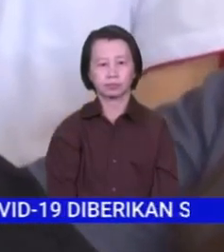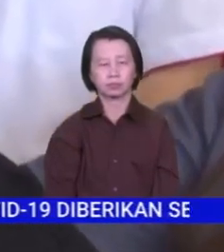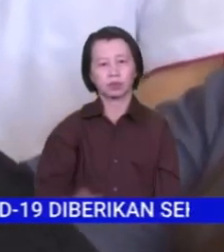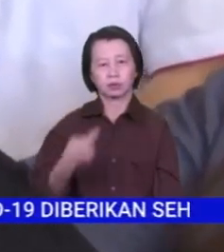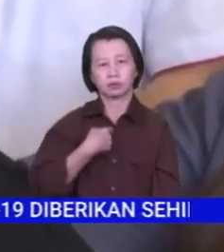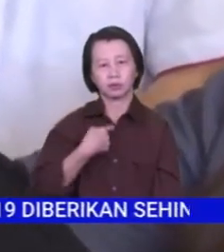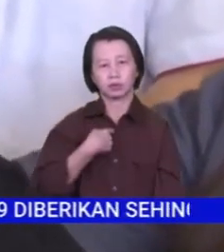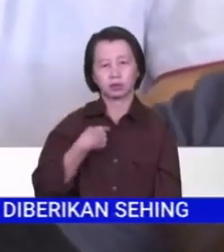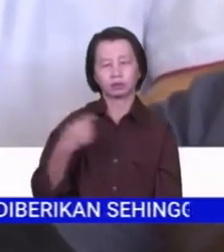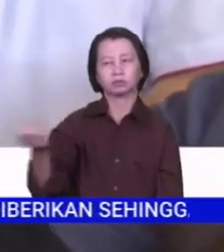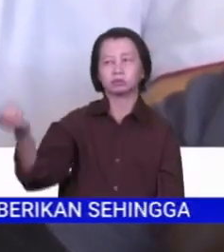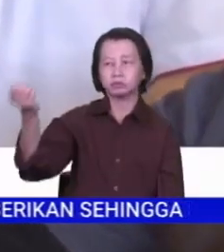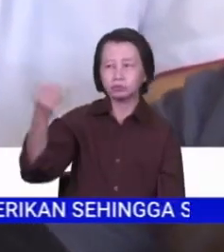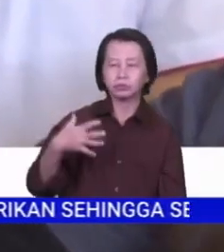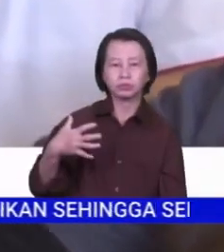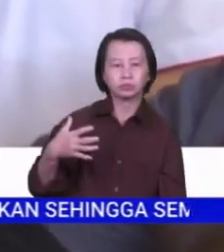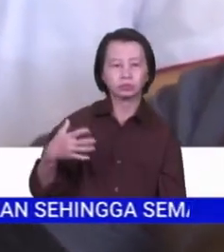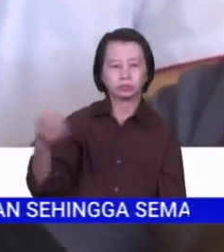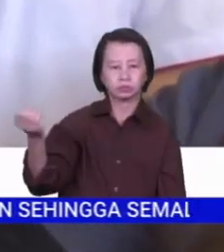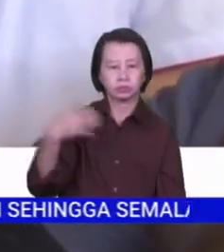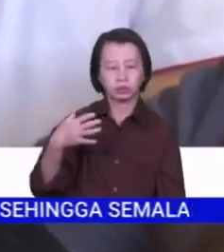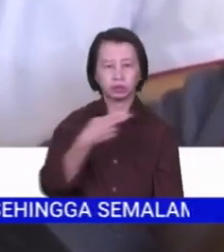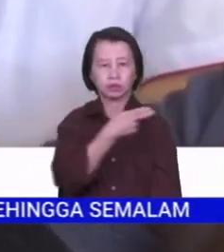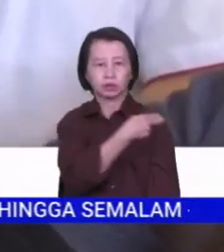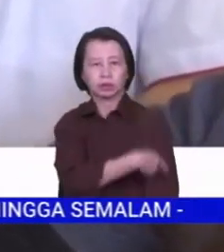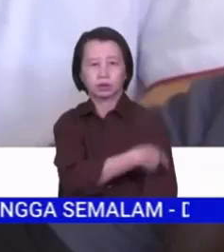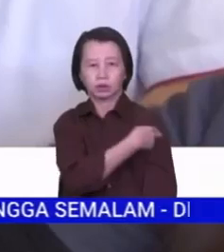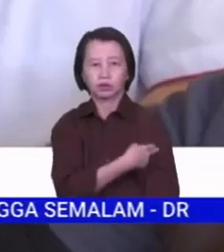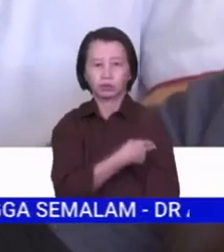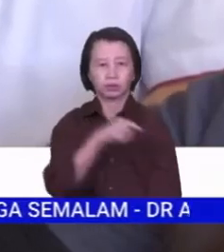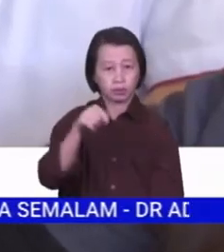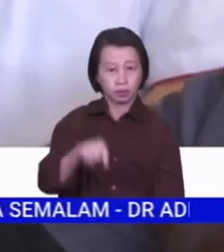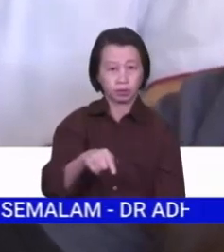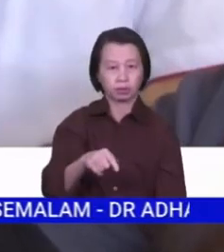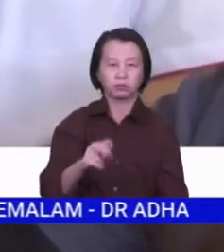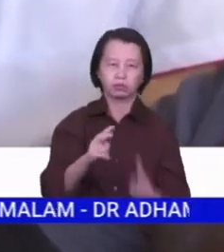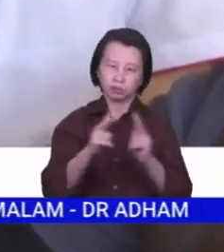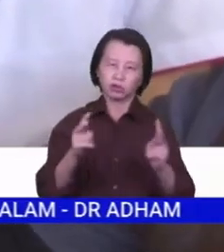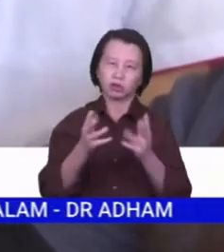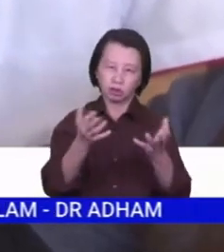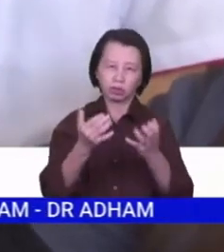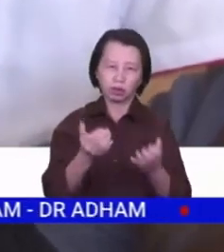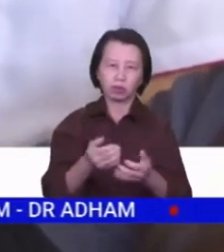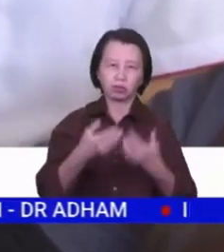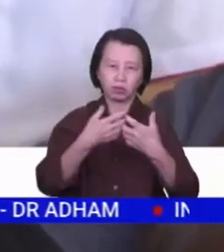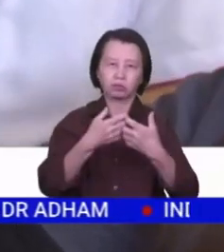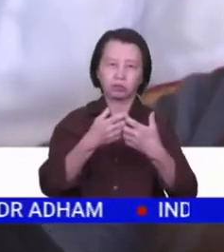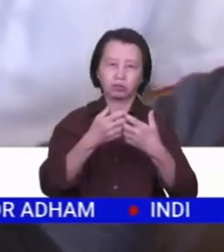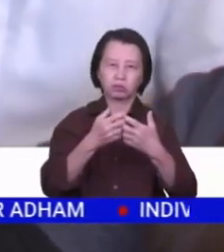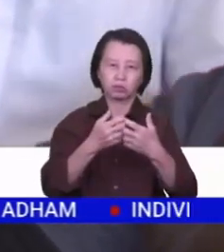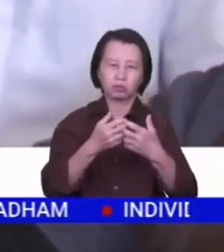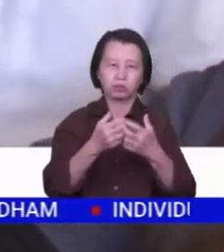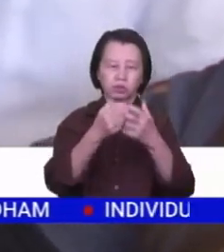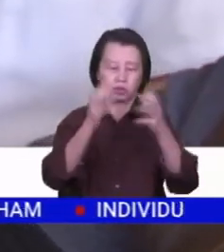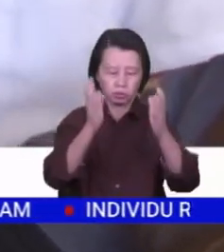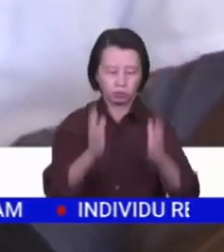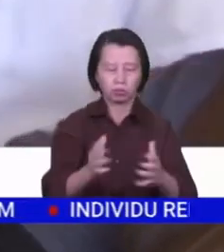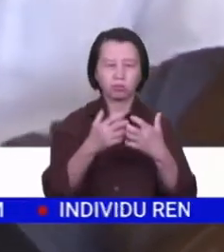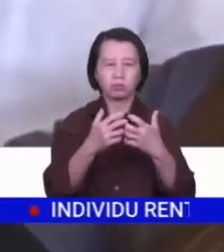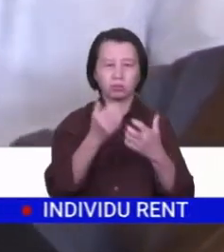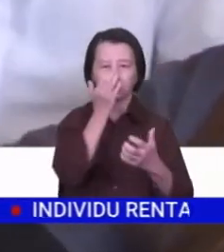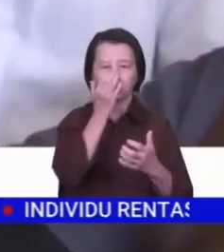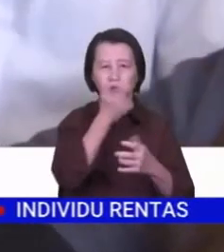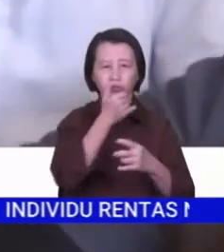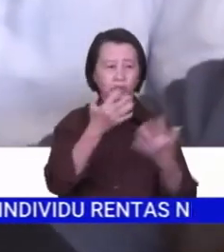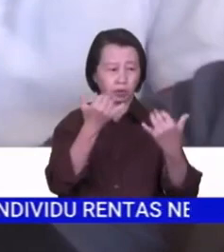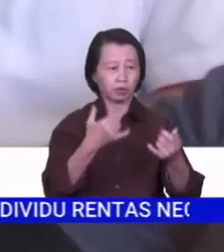Saya telah difahamkan hospital ini sangat memerlukan mesin-mesin ini sebab yang sedia ada hanya 3